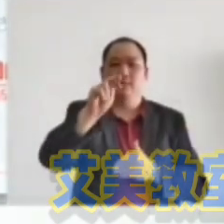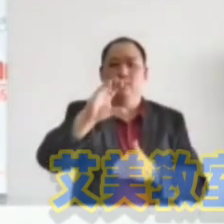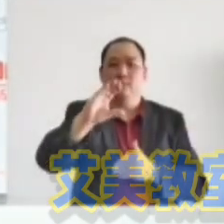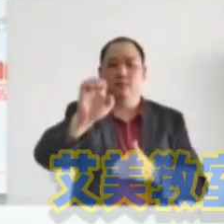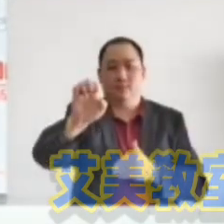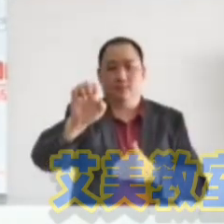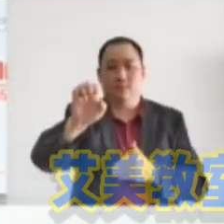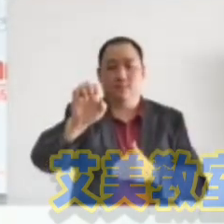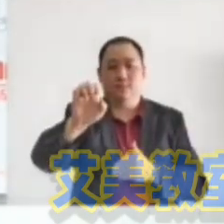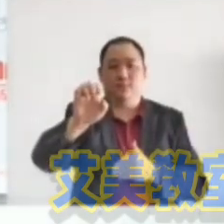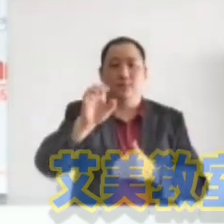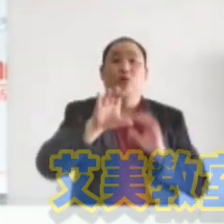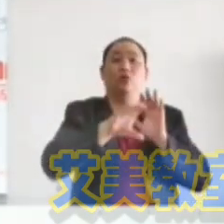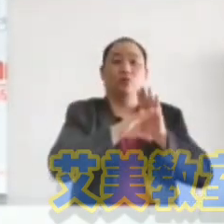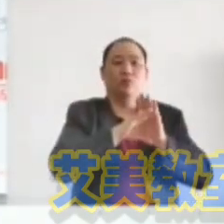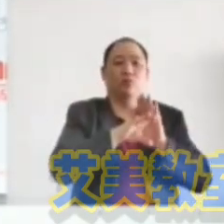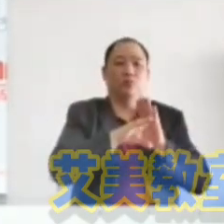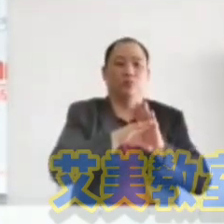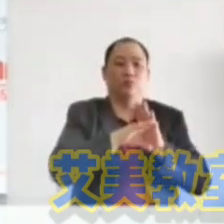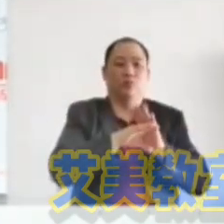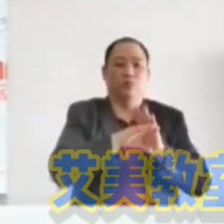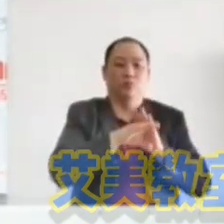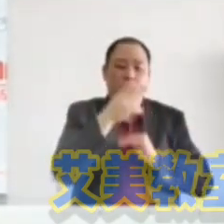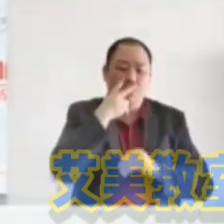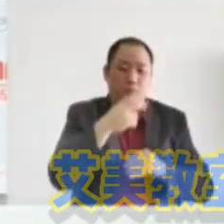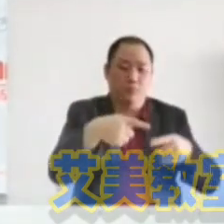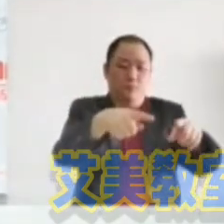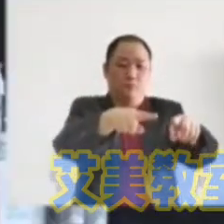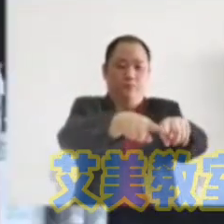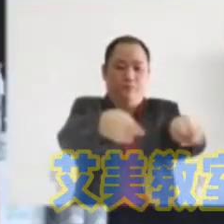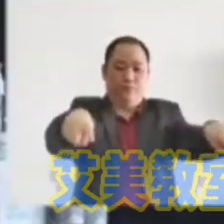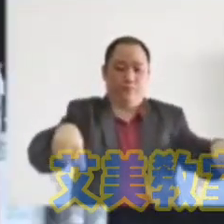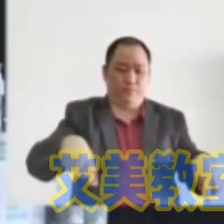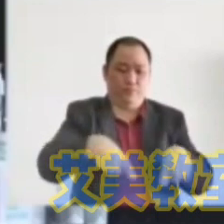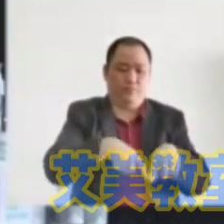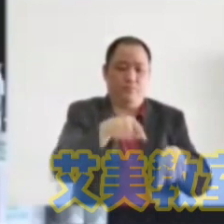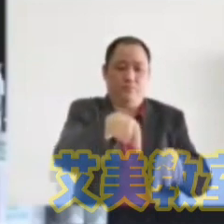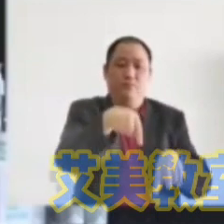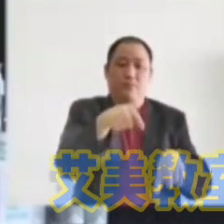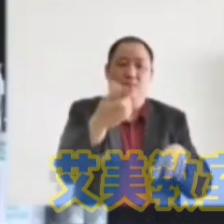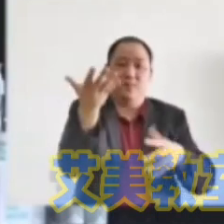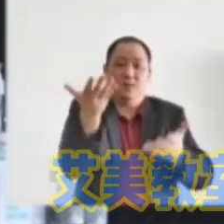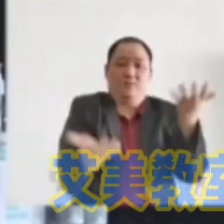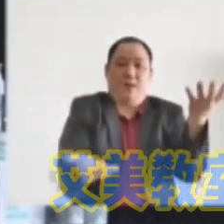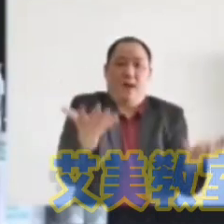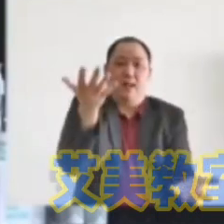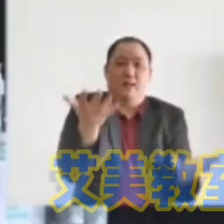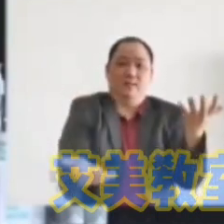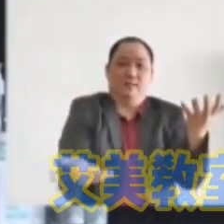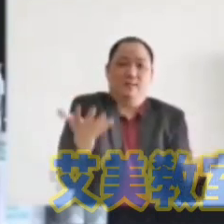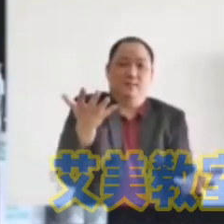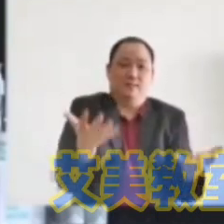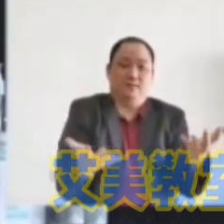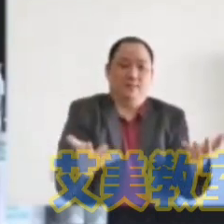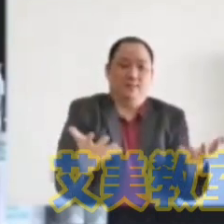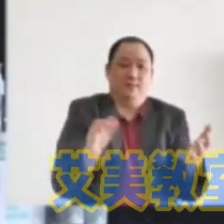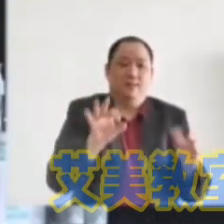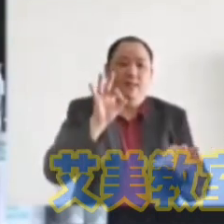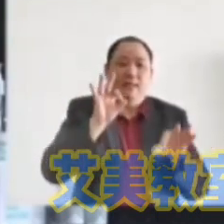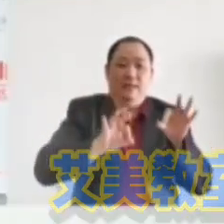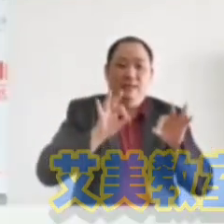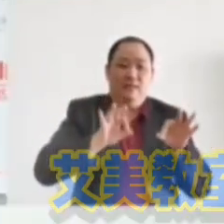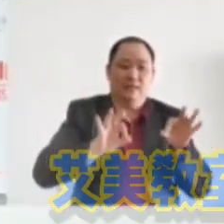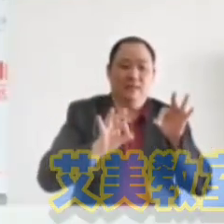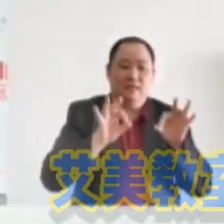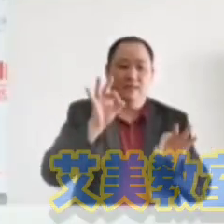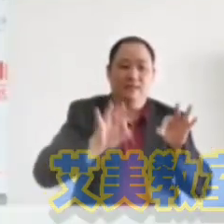那今天大家想象一下，你的面前有一个秤。OK， 这个秤呢，如果今天它在你的身体哦，发现到